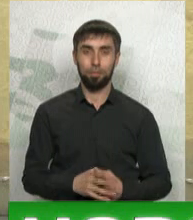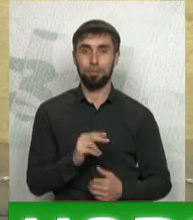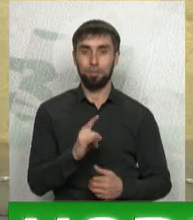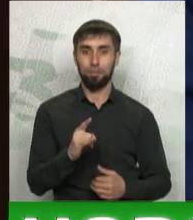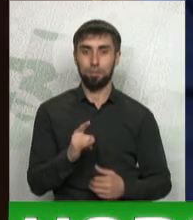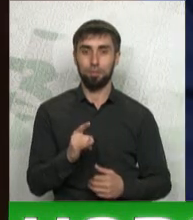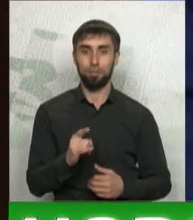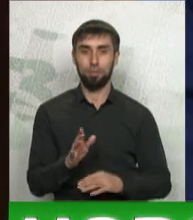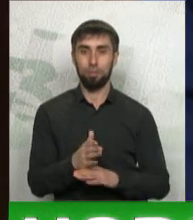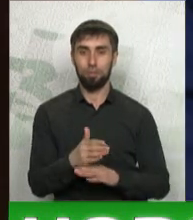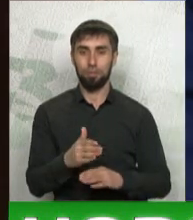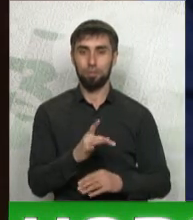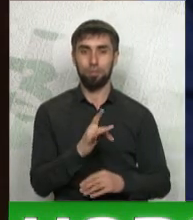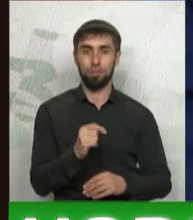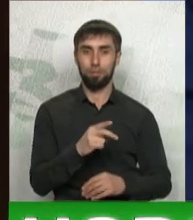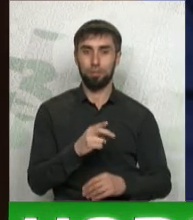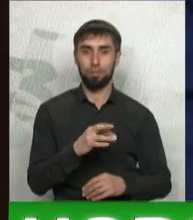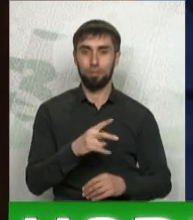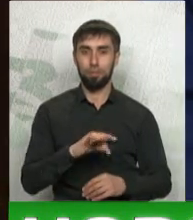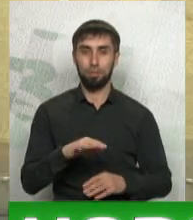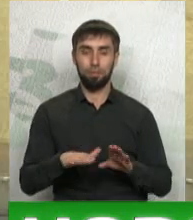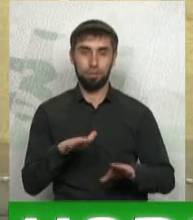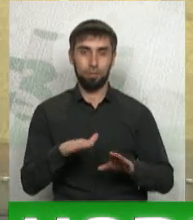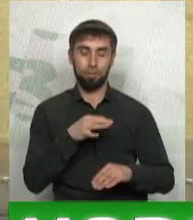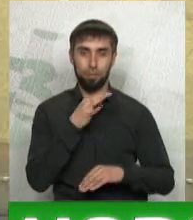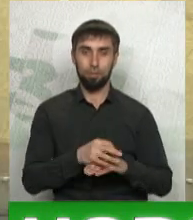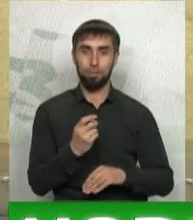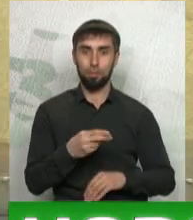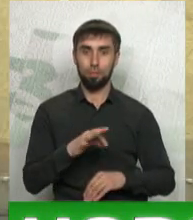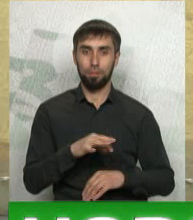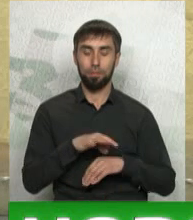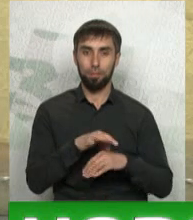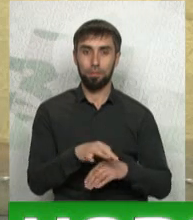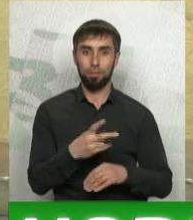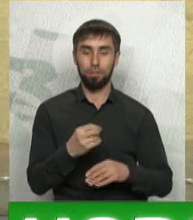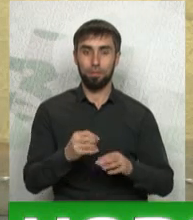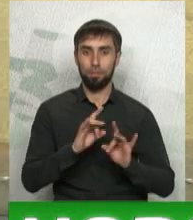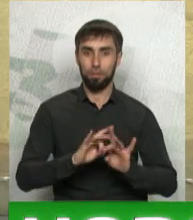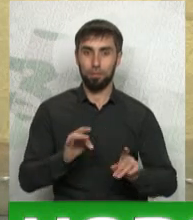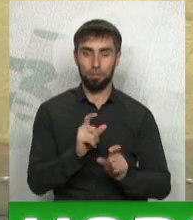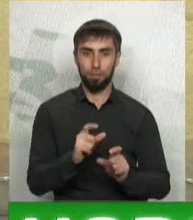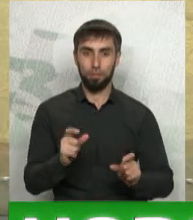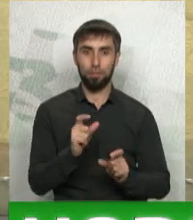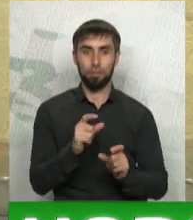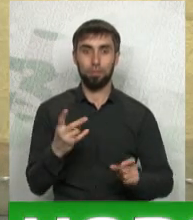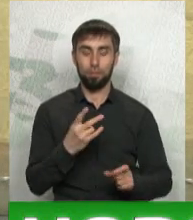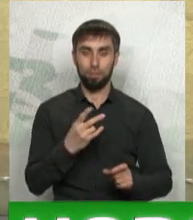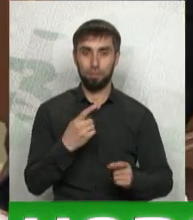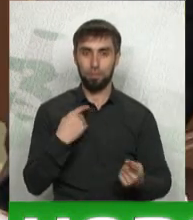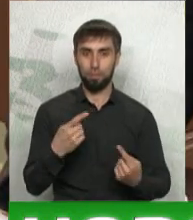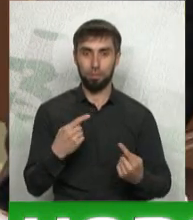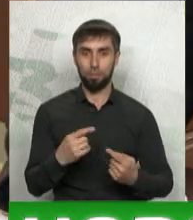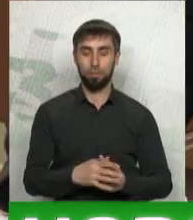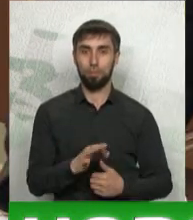разделе разгласил из ответственностью не доведения не разъяснения людям не надо говорить